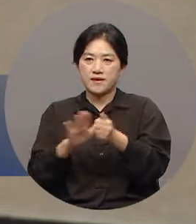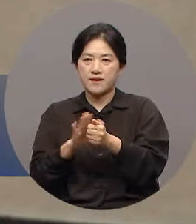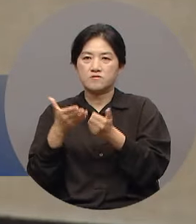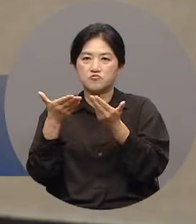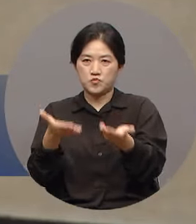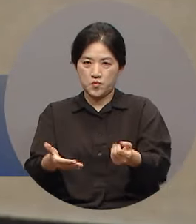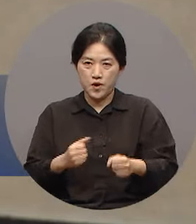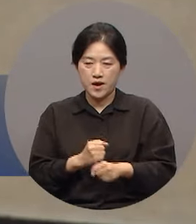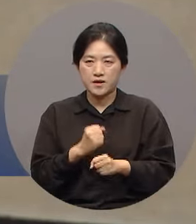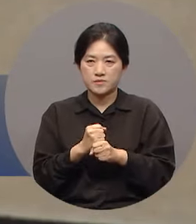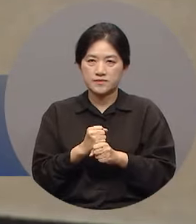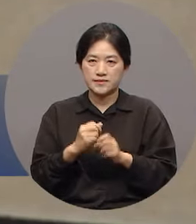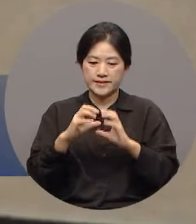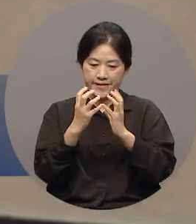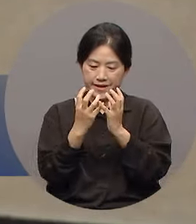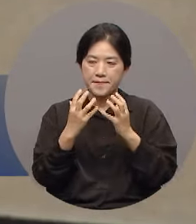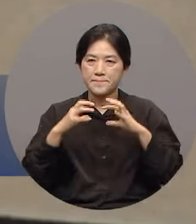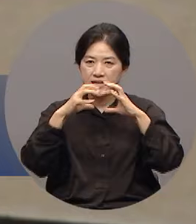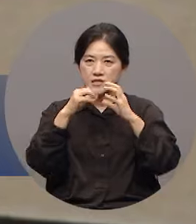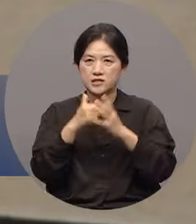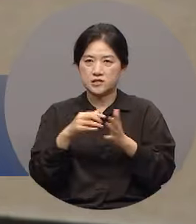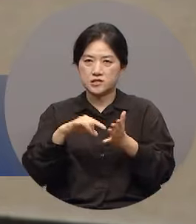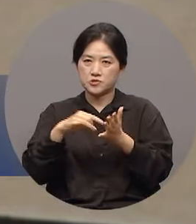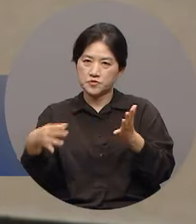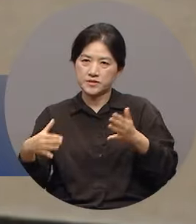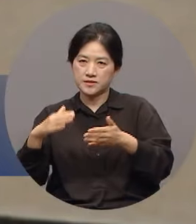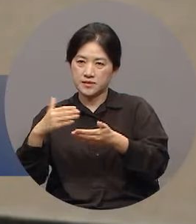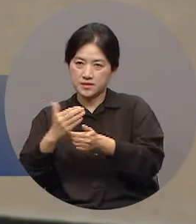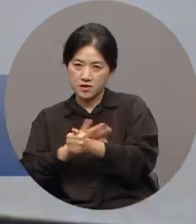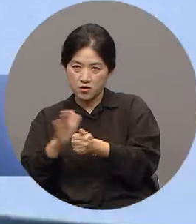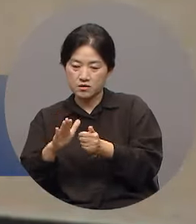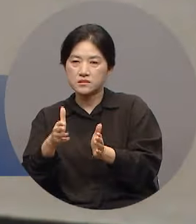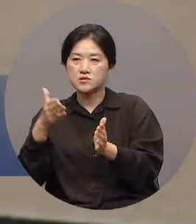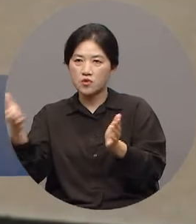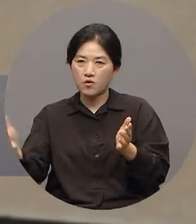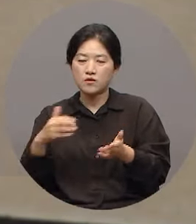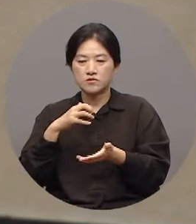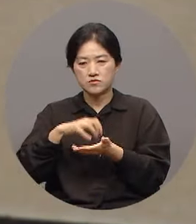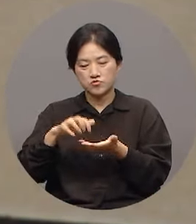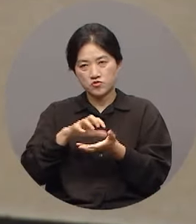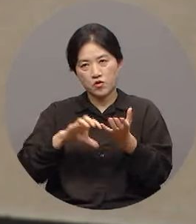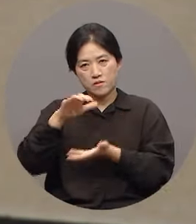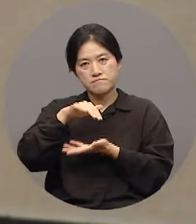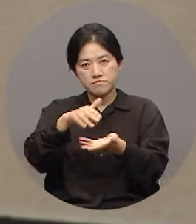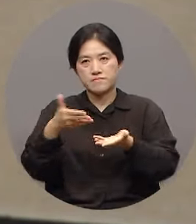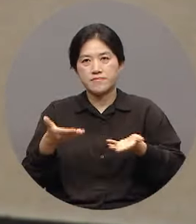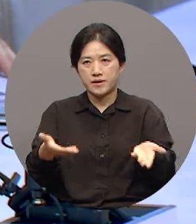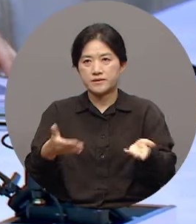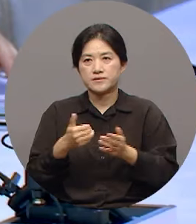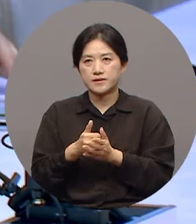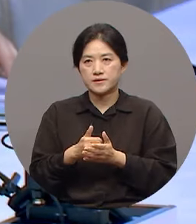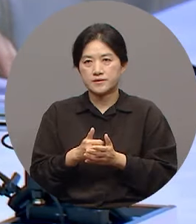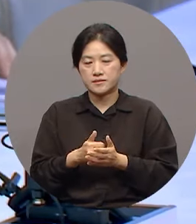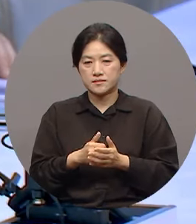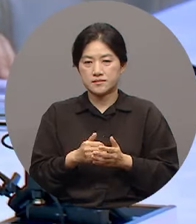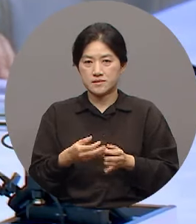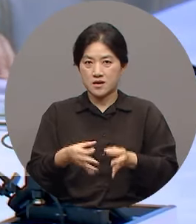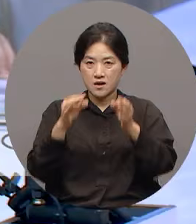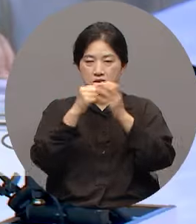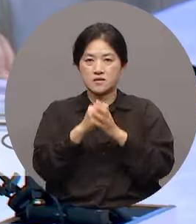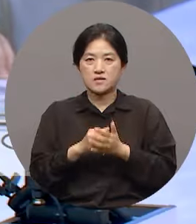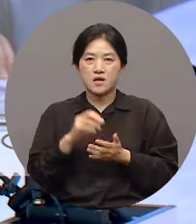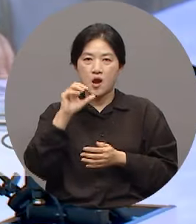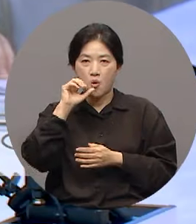적용하고 양배추 할당 관세를 연장하는 등 공급을 확대하겠습니다. 최근 가격이 급등한 오렌지와